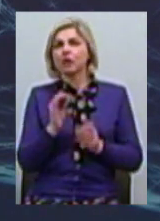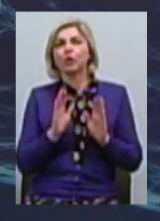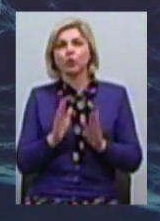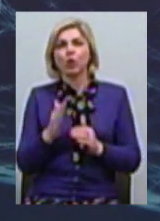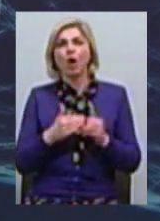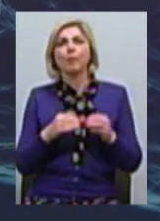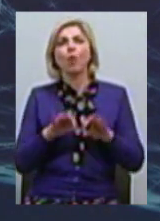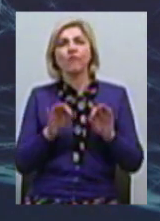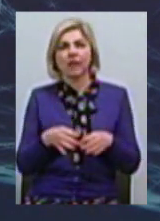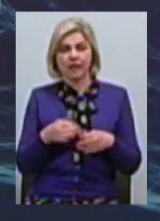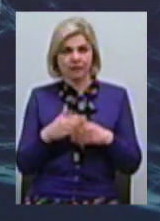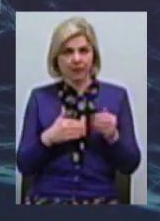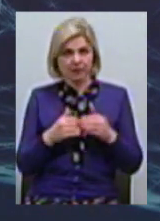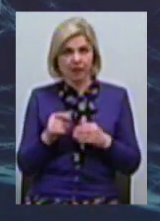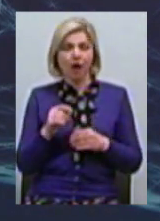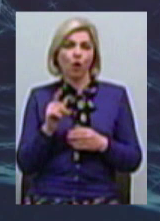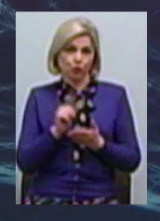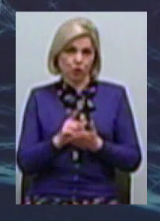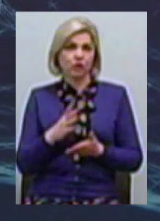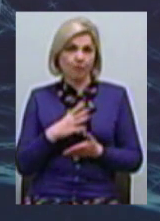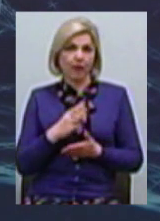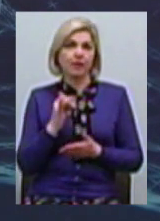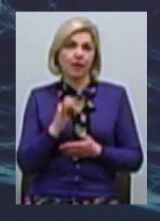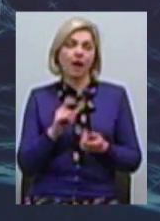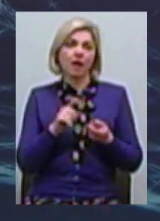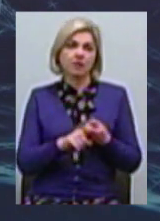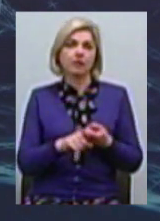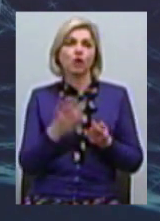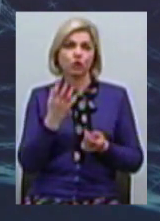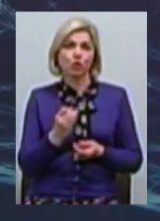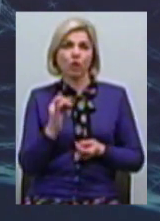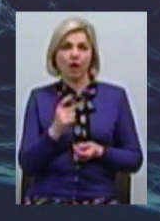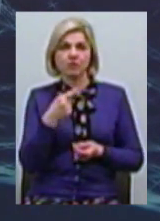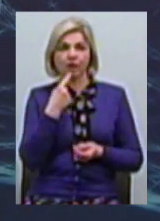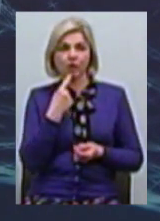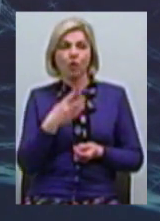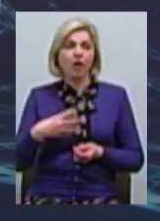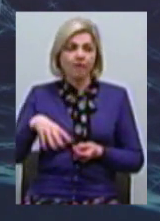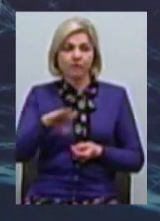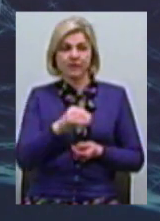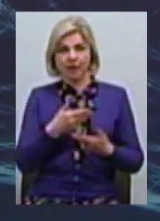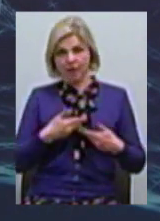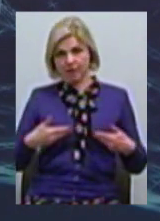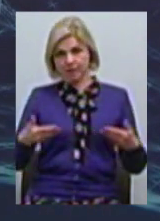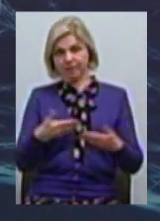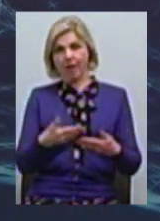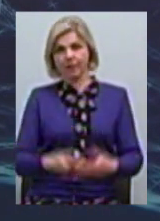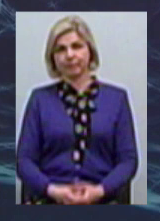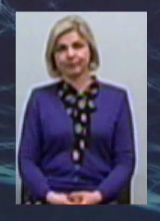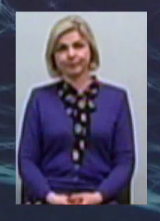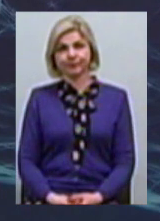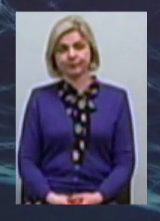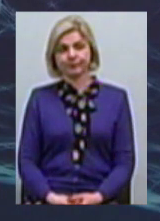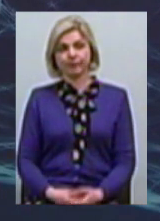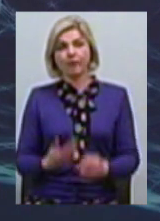профильных специалистов, разумеется, они там должны быть, но это касается, еще раз говорю, всех нас с вами. Вот, поэтому